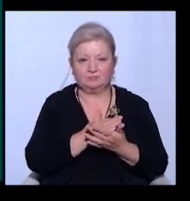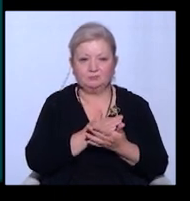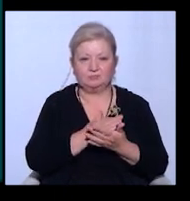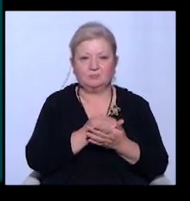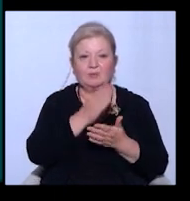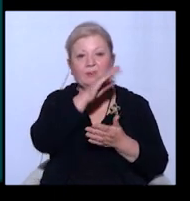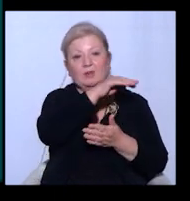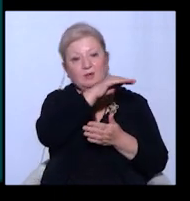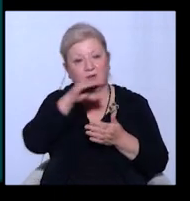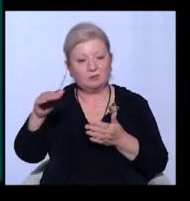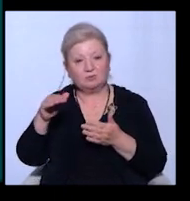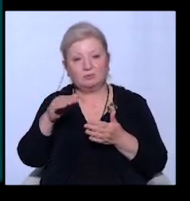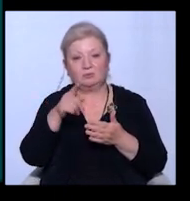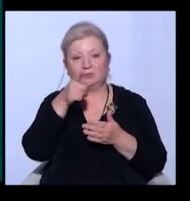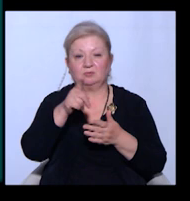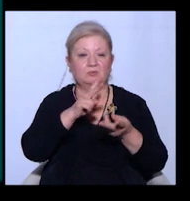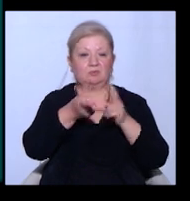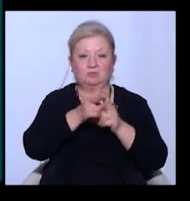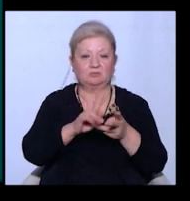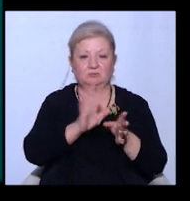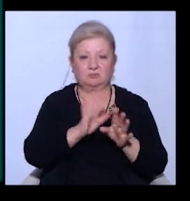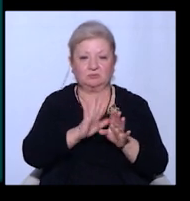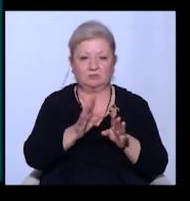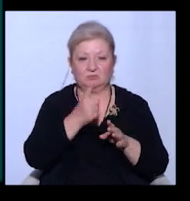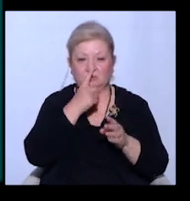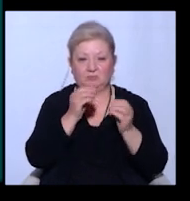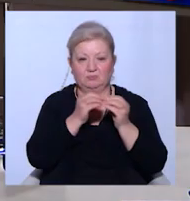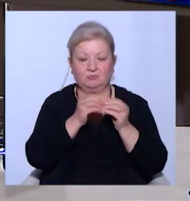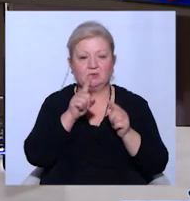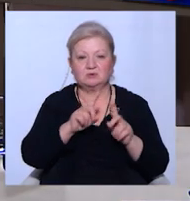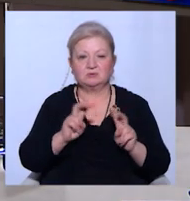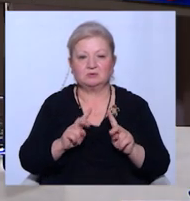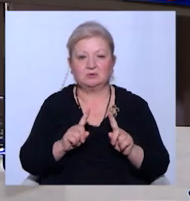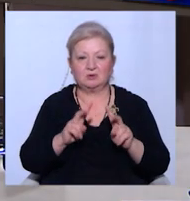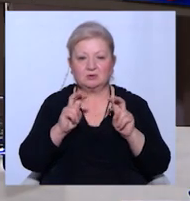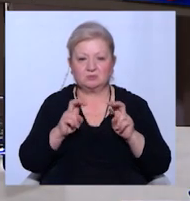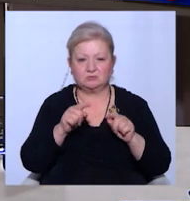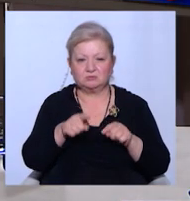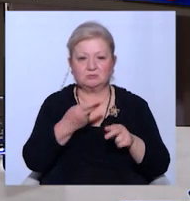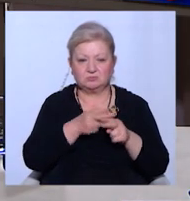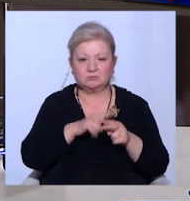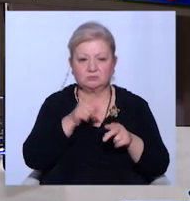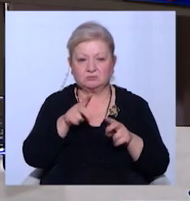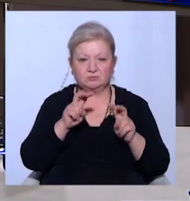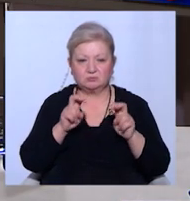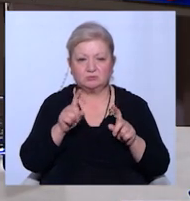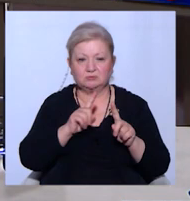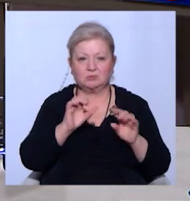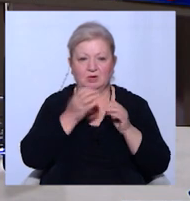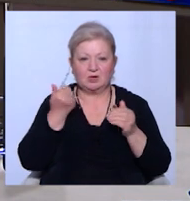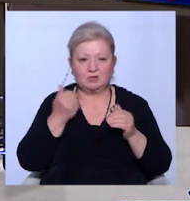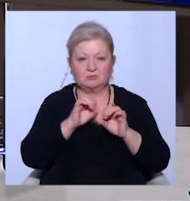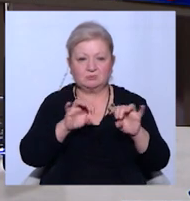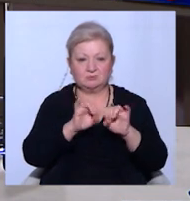ასე მაგრამ ჰორიზონტალურ მდგენელმა არ შეიცვალა თავის სიდიდე. ეს რას ნიშნავს? ეს იმას ნიშნავს,